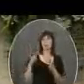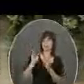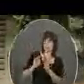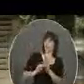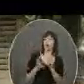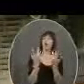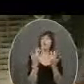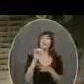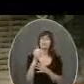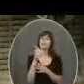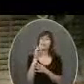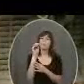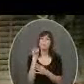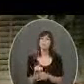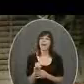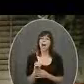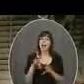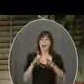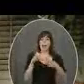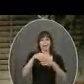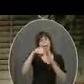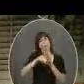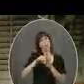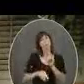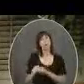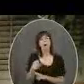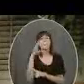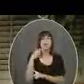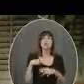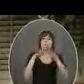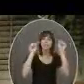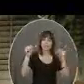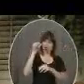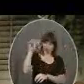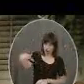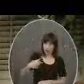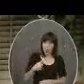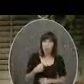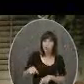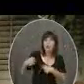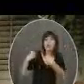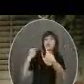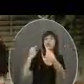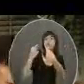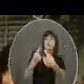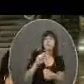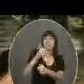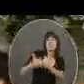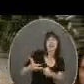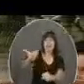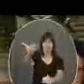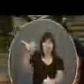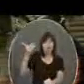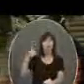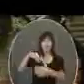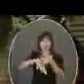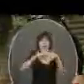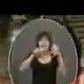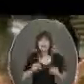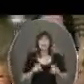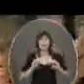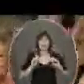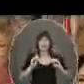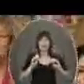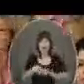de 10 % de la taille des classes, M. le Président, du jamais vu depuis des décennies dans le système de l'éducation.